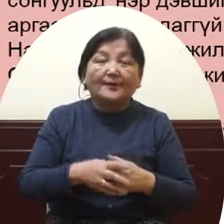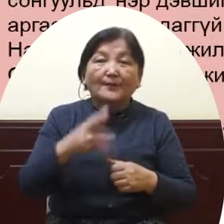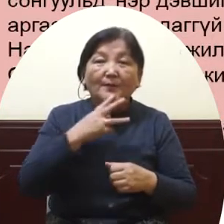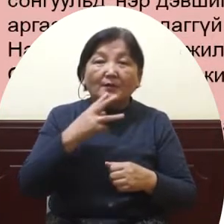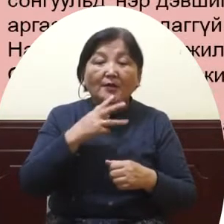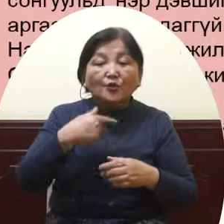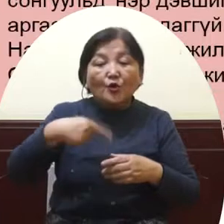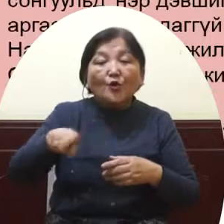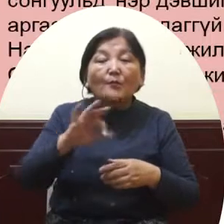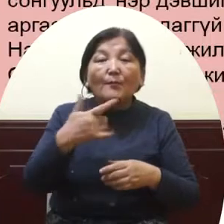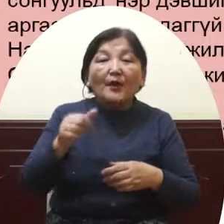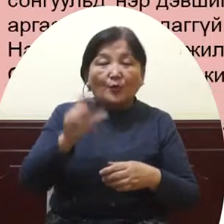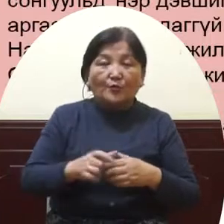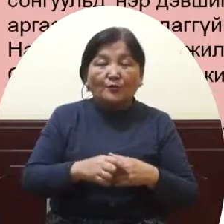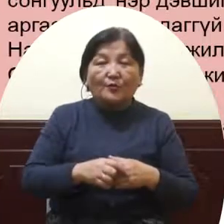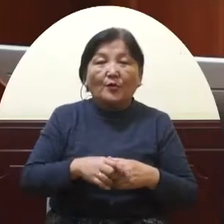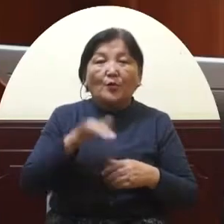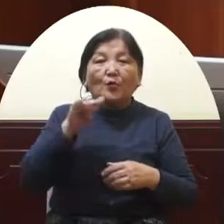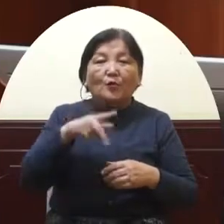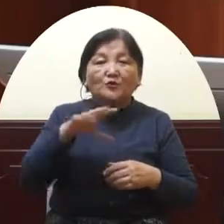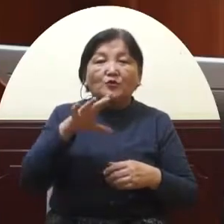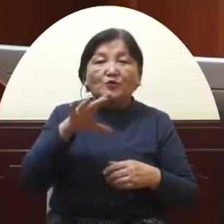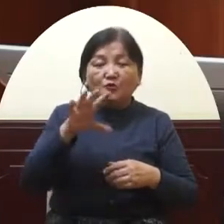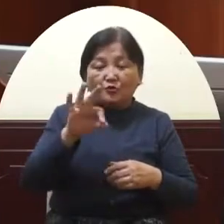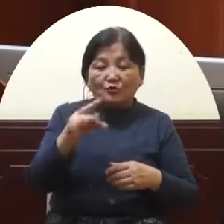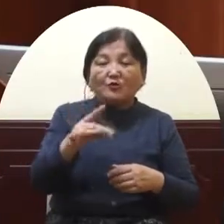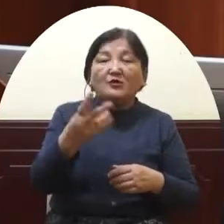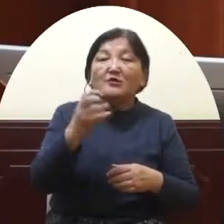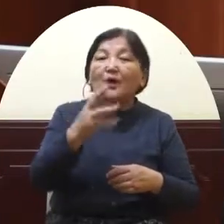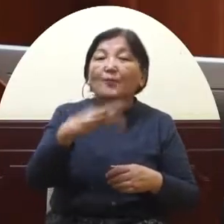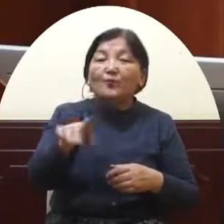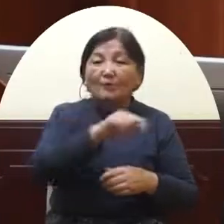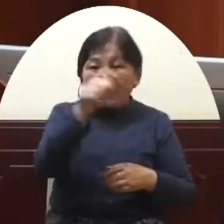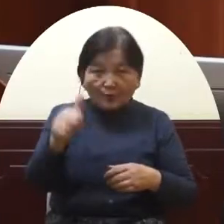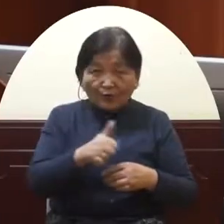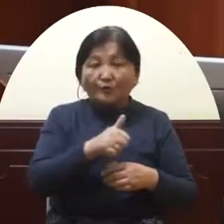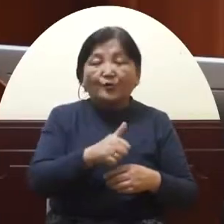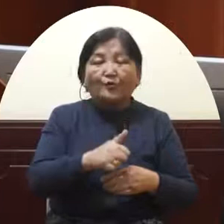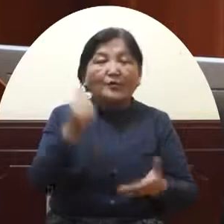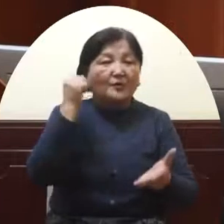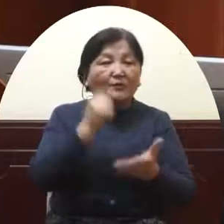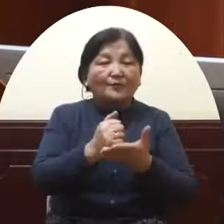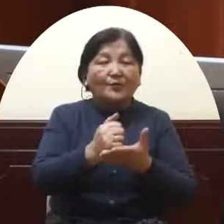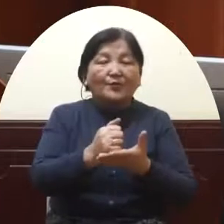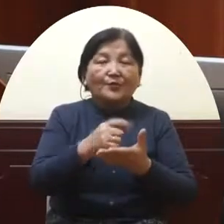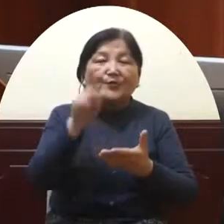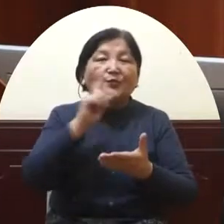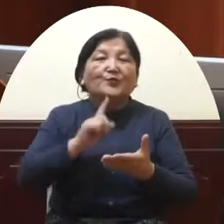мэдээлэлд ойр байгаа хүний хувьд хэлэхэд улс төрийн намууд өнөөдөр ч гэсэн улс төрийн намын тухай хуулийг батлах хүсэл сонирхолгүй